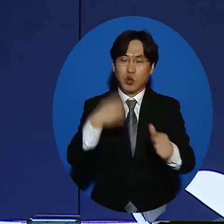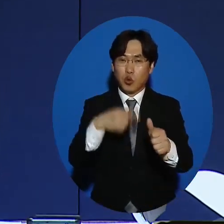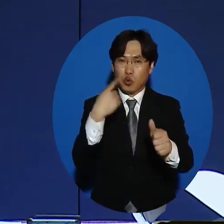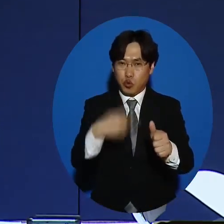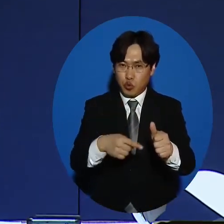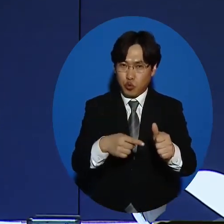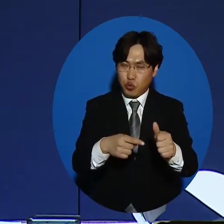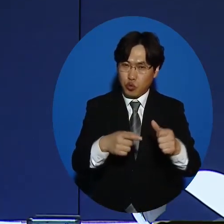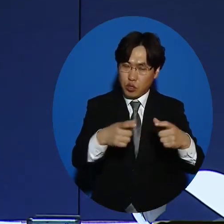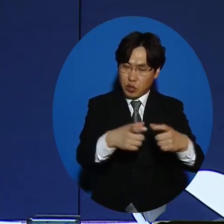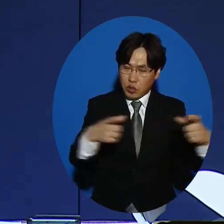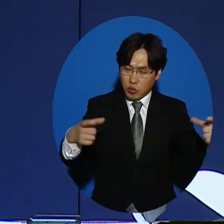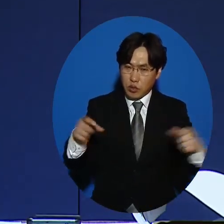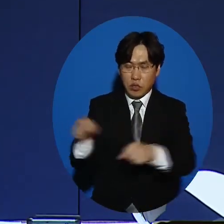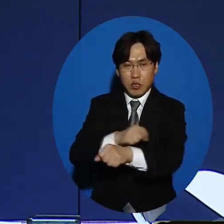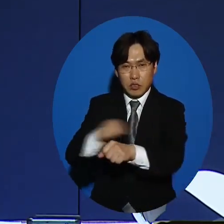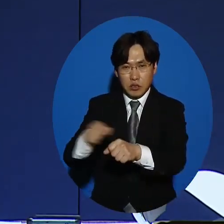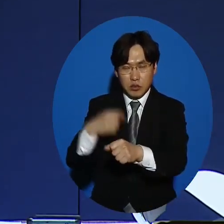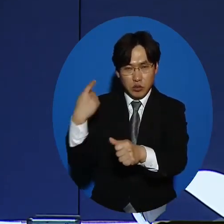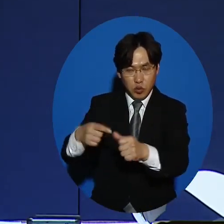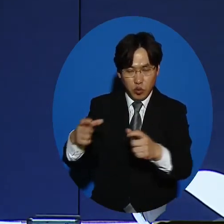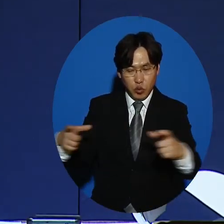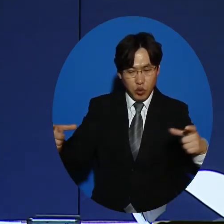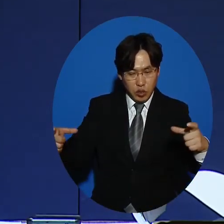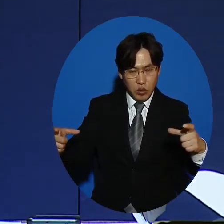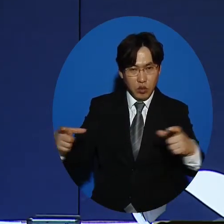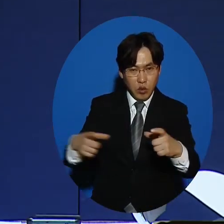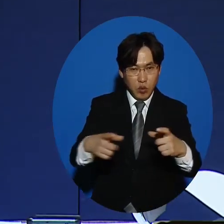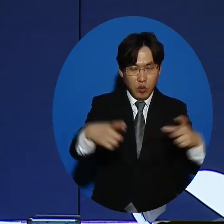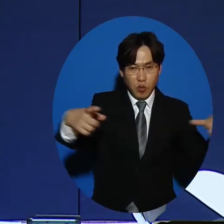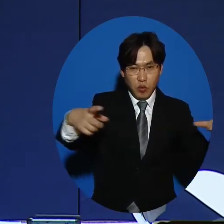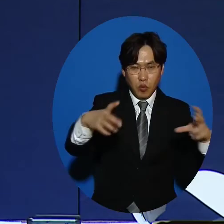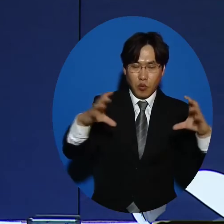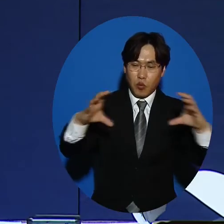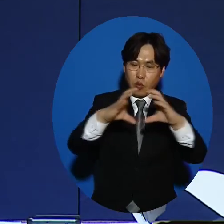교육이 더 클까요? 특수교육이 더 클까요?